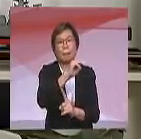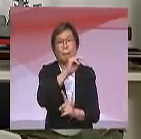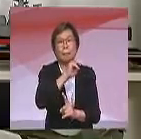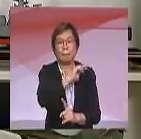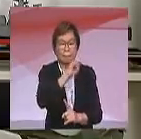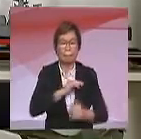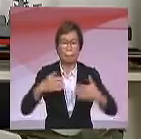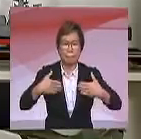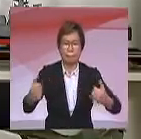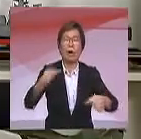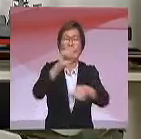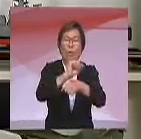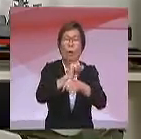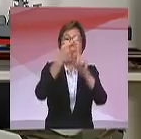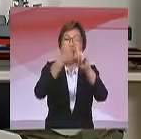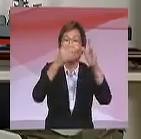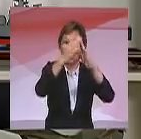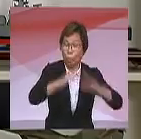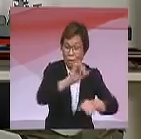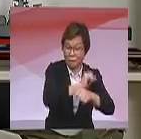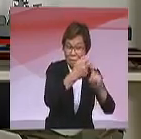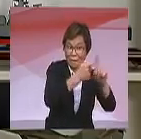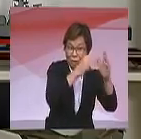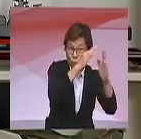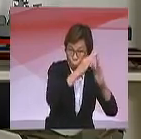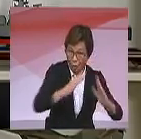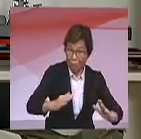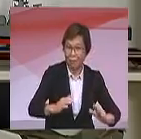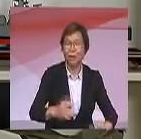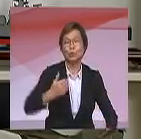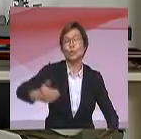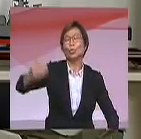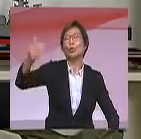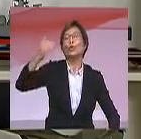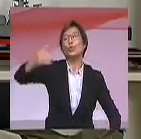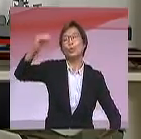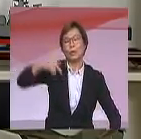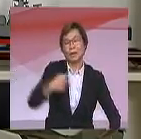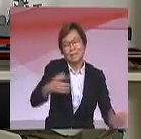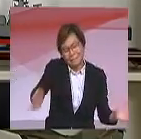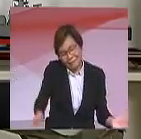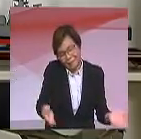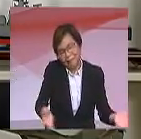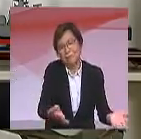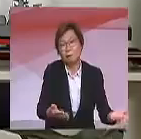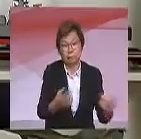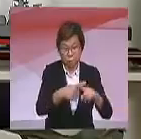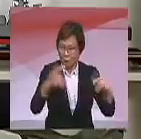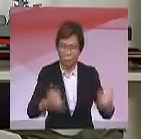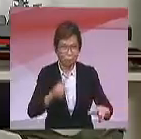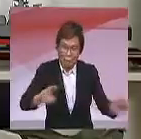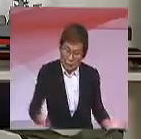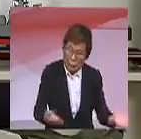Work from home. Kerja daripada rumah. Dulu saya kata kita menggalakkan. Sekarang ni bukan kita menggalakkan